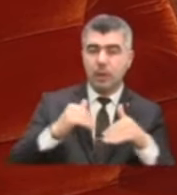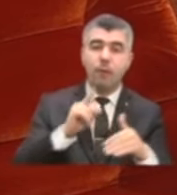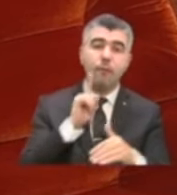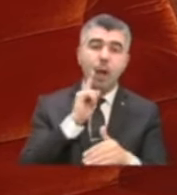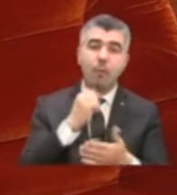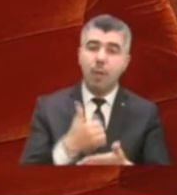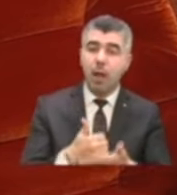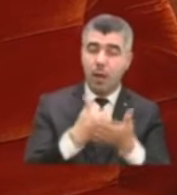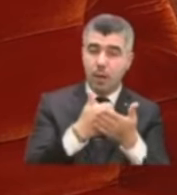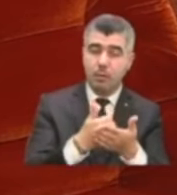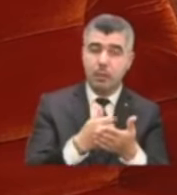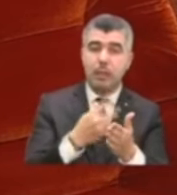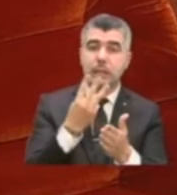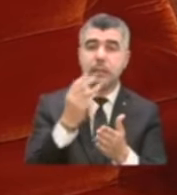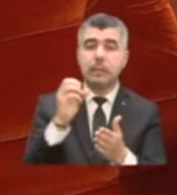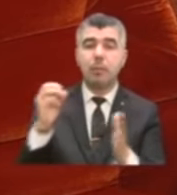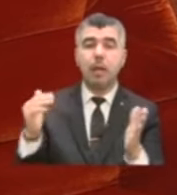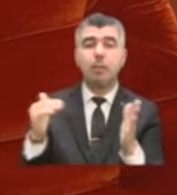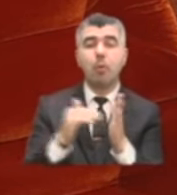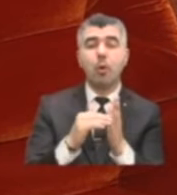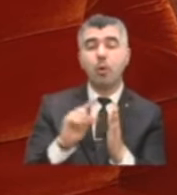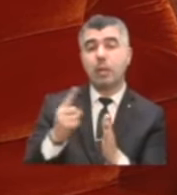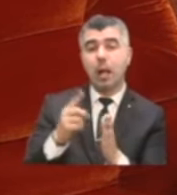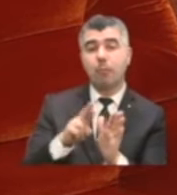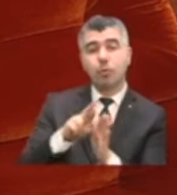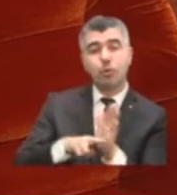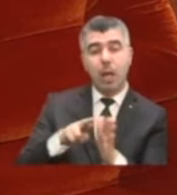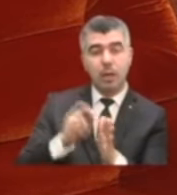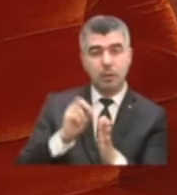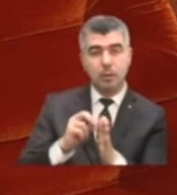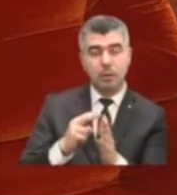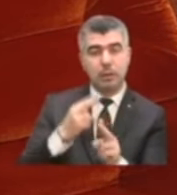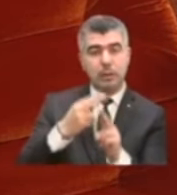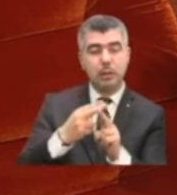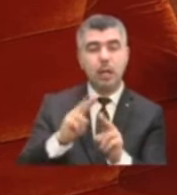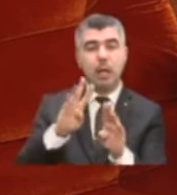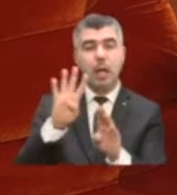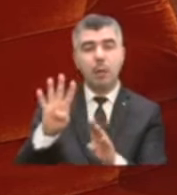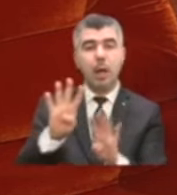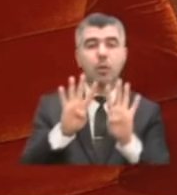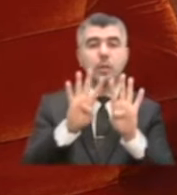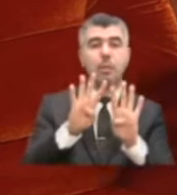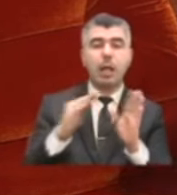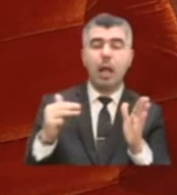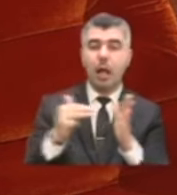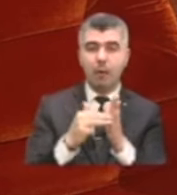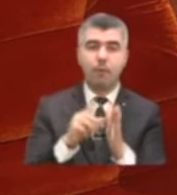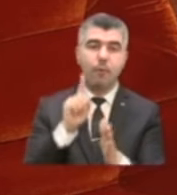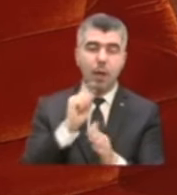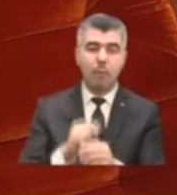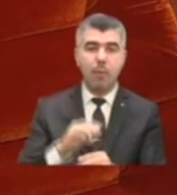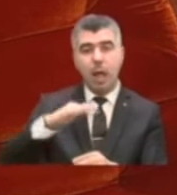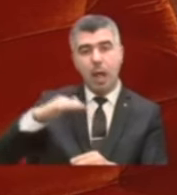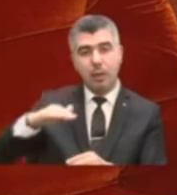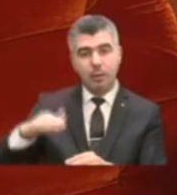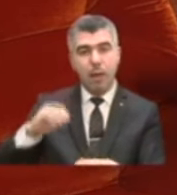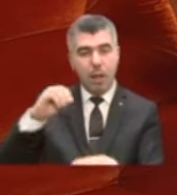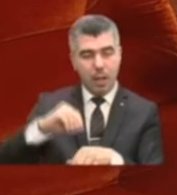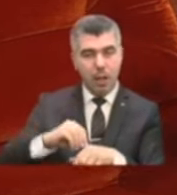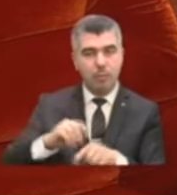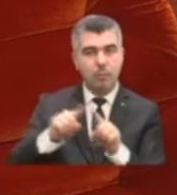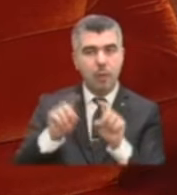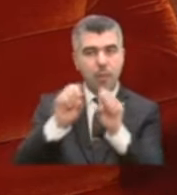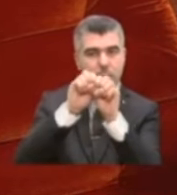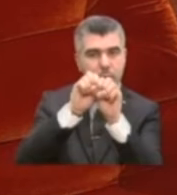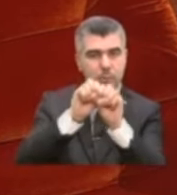اللي تخصصت له ازيد من 300 مليون درهم مع الجهات، واللي مسجله فيه 84 الف ديال النساء. بالنسبه للاطفال، قمنا